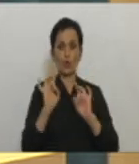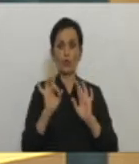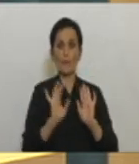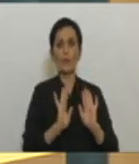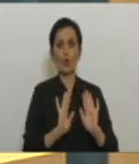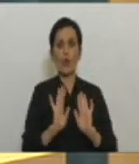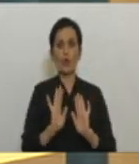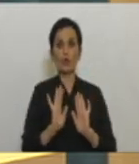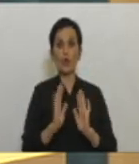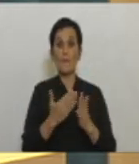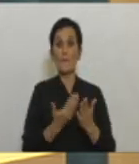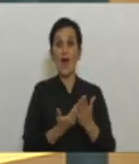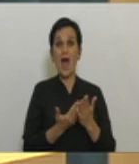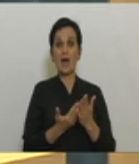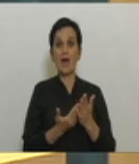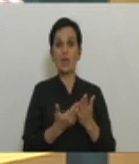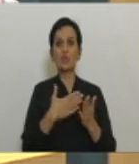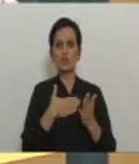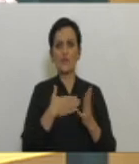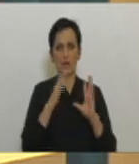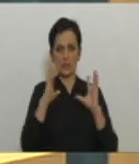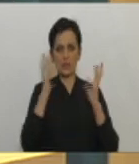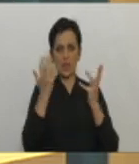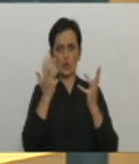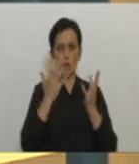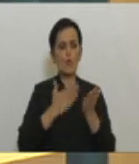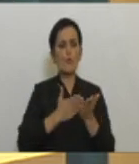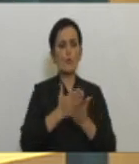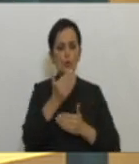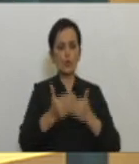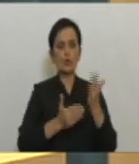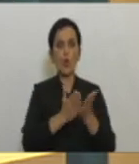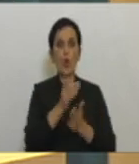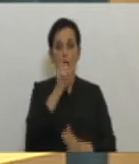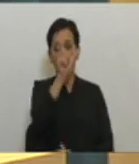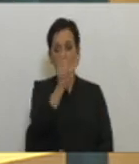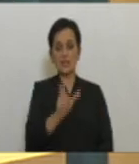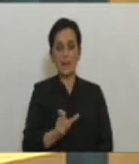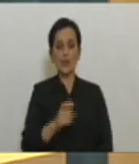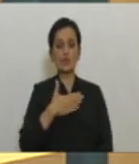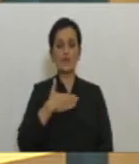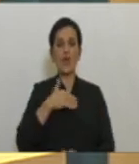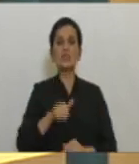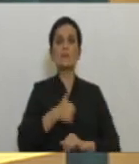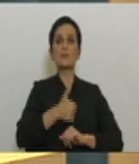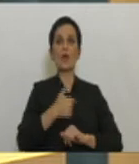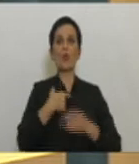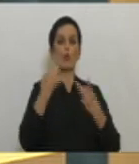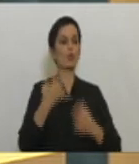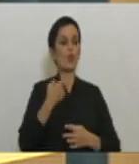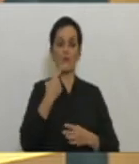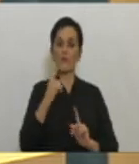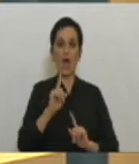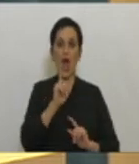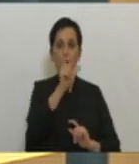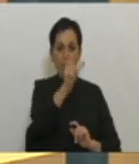ამხოლოდ. მაგალითად, ჩვენ სერიოზული პროგრესი გვაქვს, ადამიანი ჩვენთვის თავარი, ამას მხოლოდ დეკლარირებულად კი არა ვამბობთ,